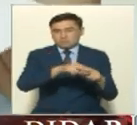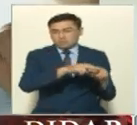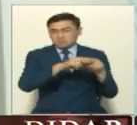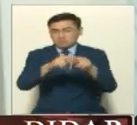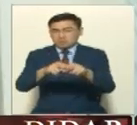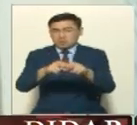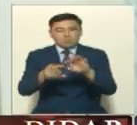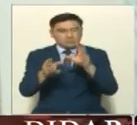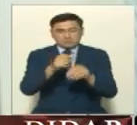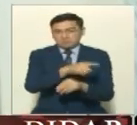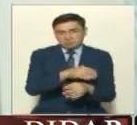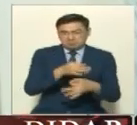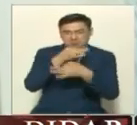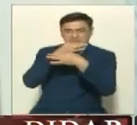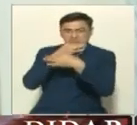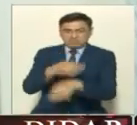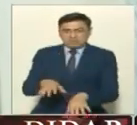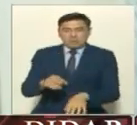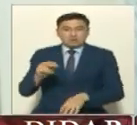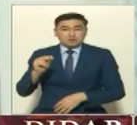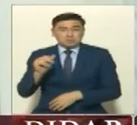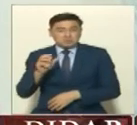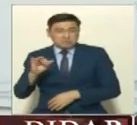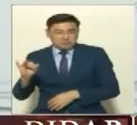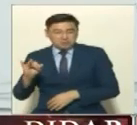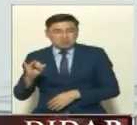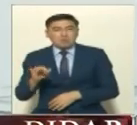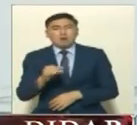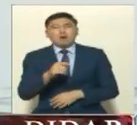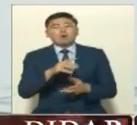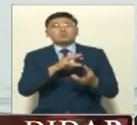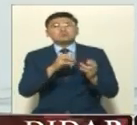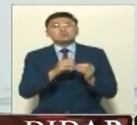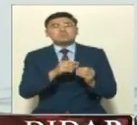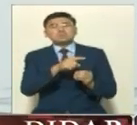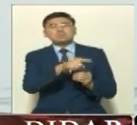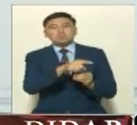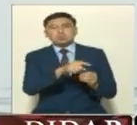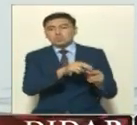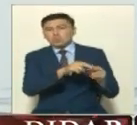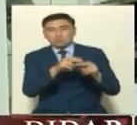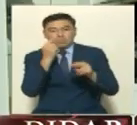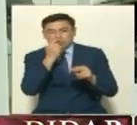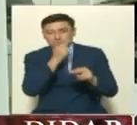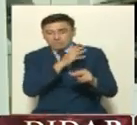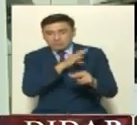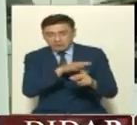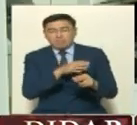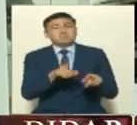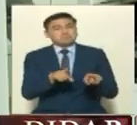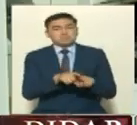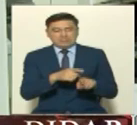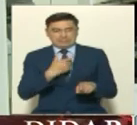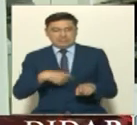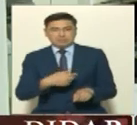претензий. Возмущение вызвало и то, что ЧСИ удержал оплату своих услуг, не дожидаясь окончания производства. Господин